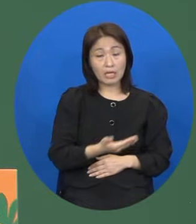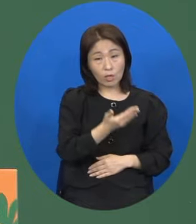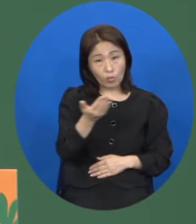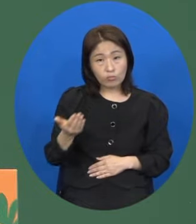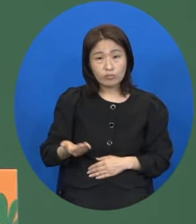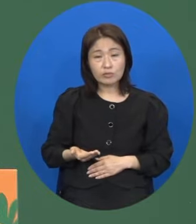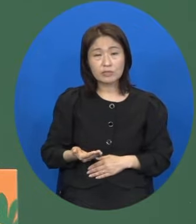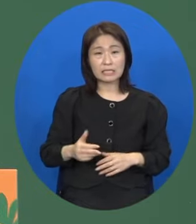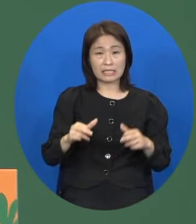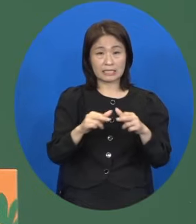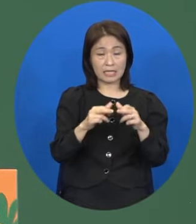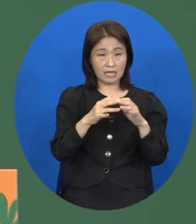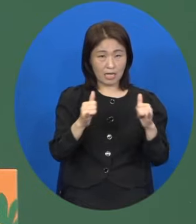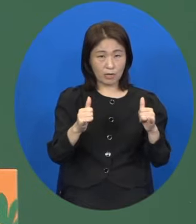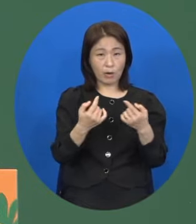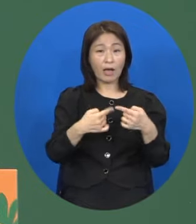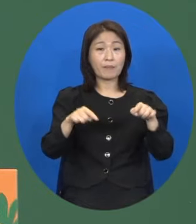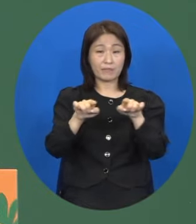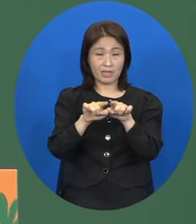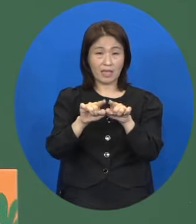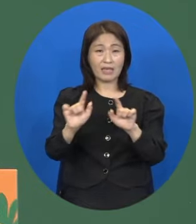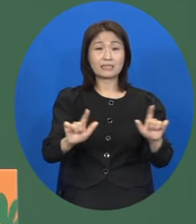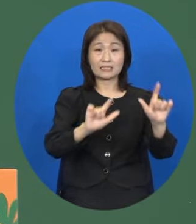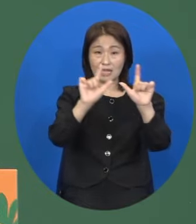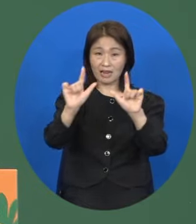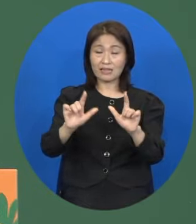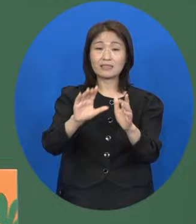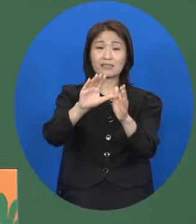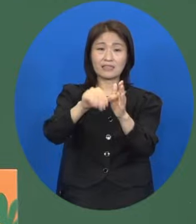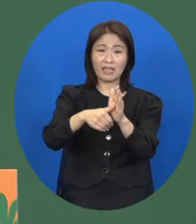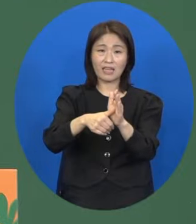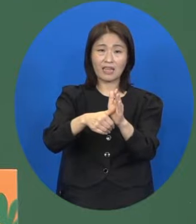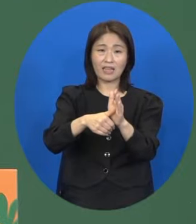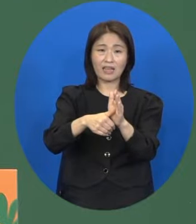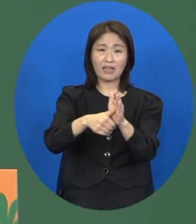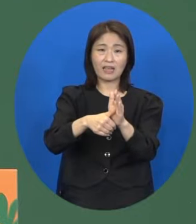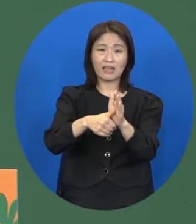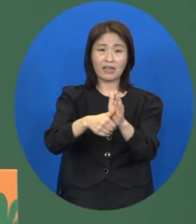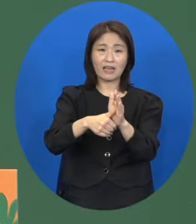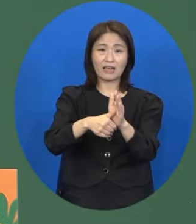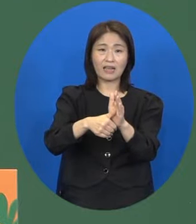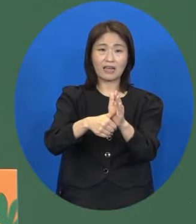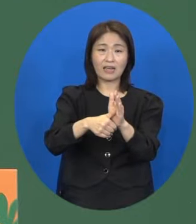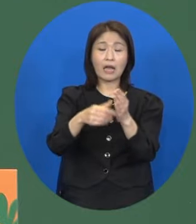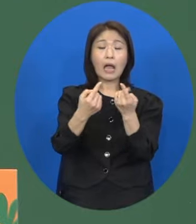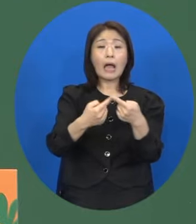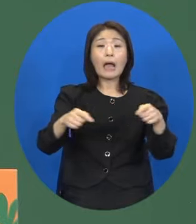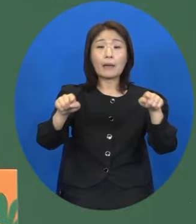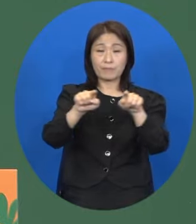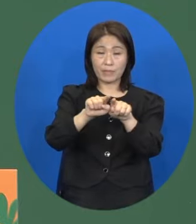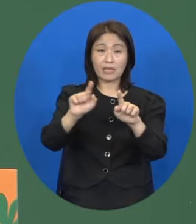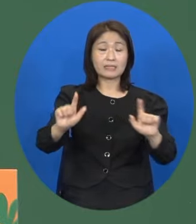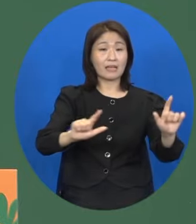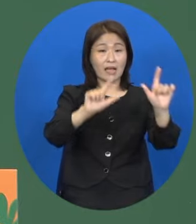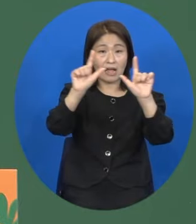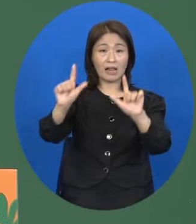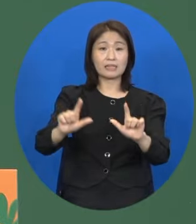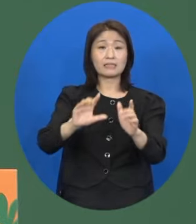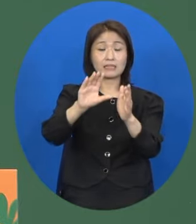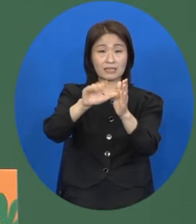장애인과 더불어 함께 살 때, 나와 다른 어떤 존재와 함께 살 때,